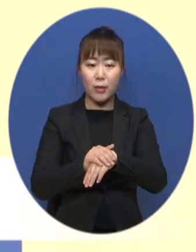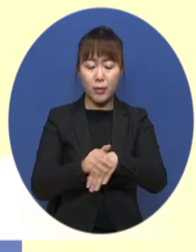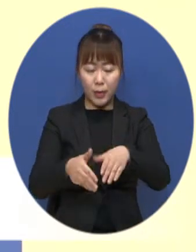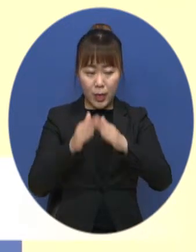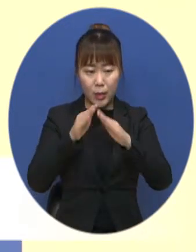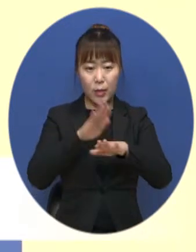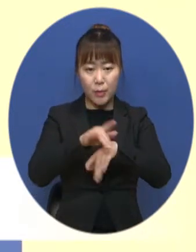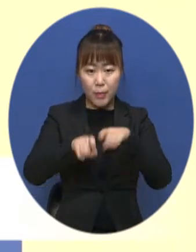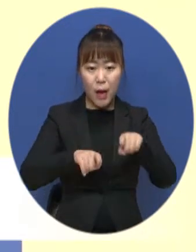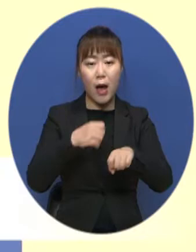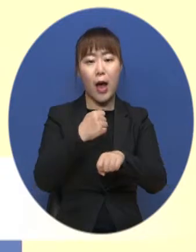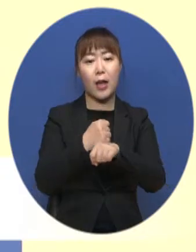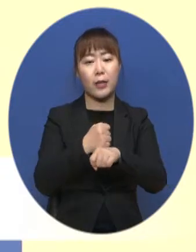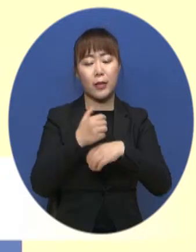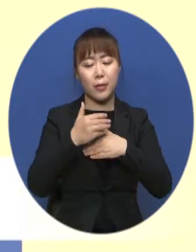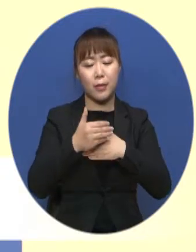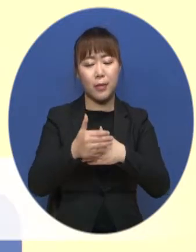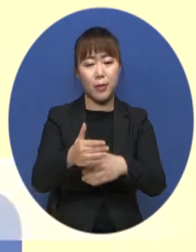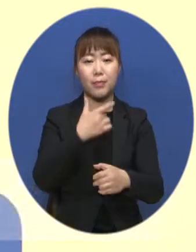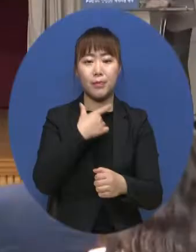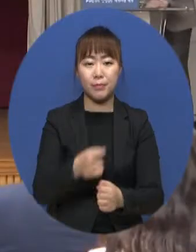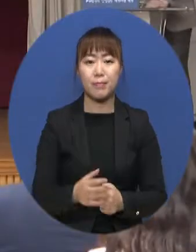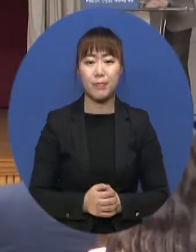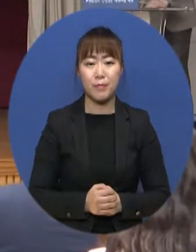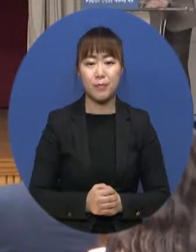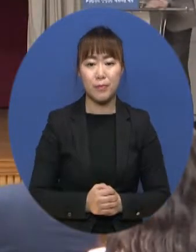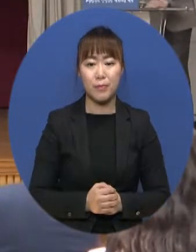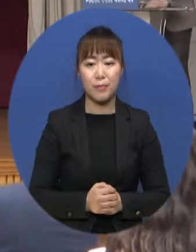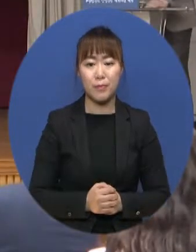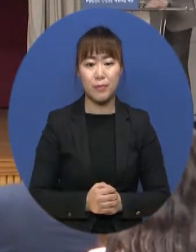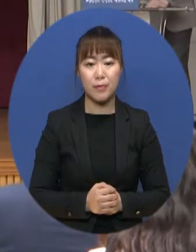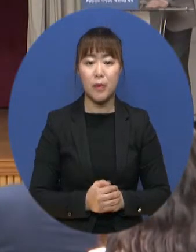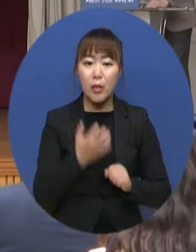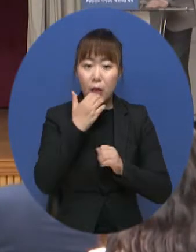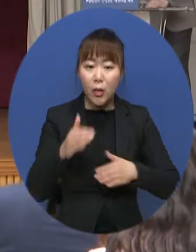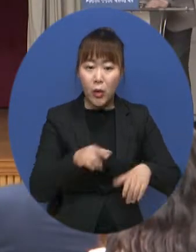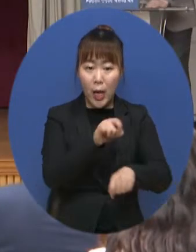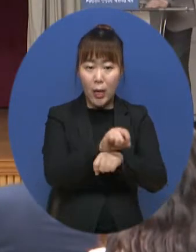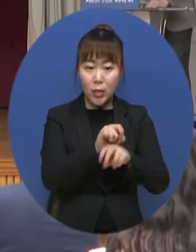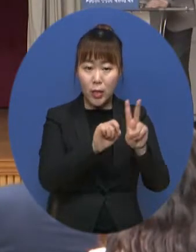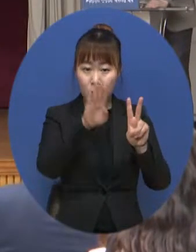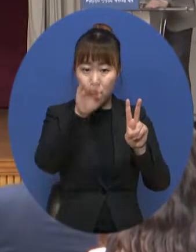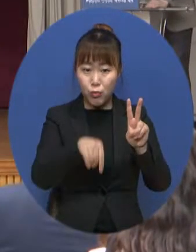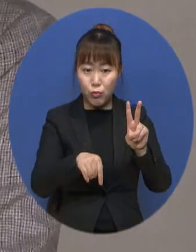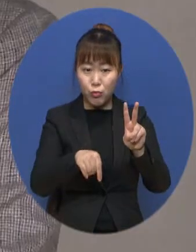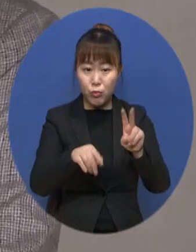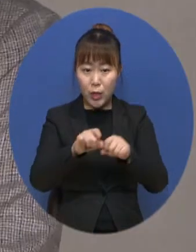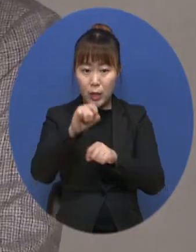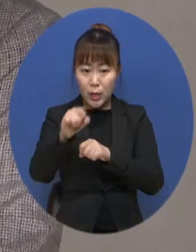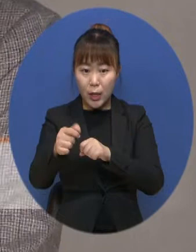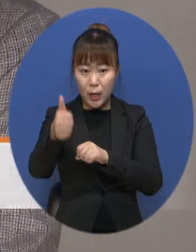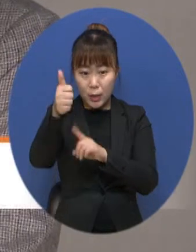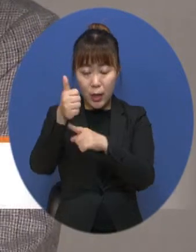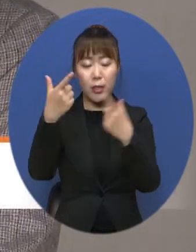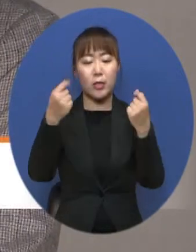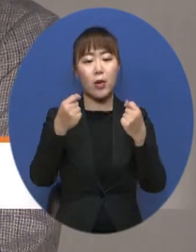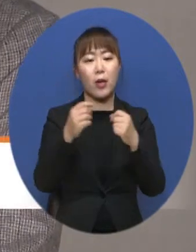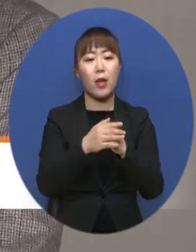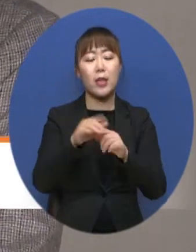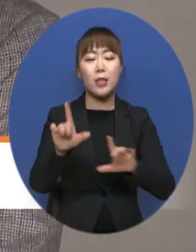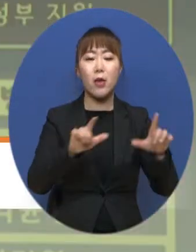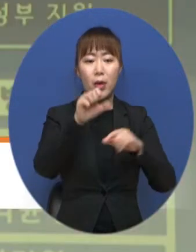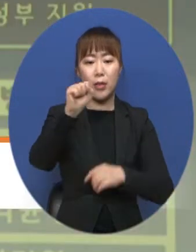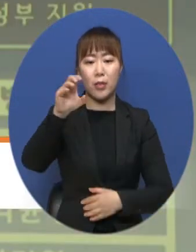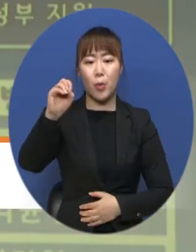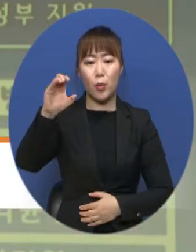세워서 집행할 수 있는 단계로 가도록 하겠습니다. 경기도는 행정 2부지사를 단장으로 한 생활 SOC 추진단을